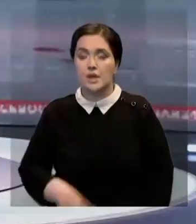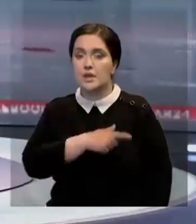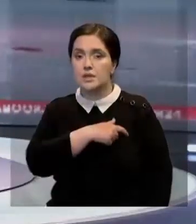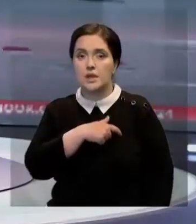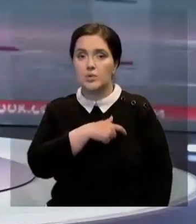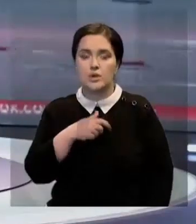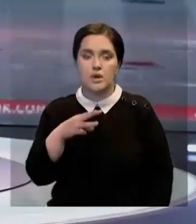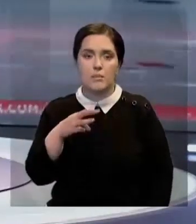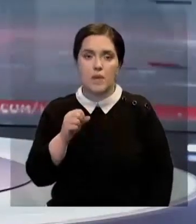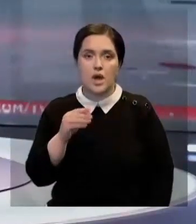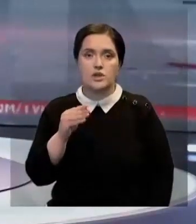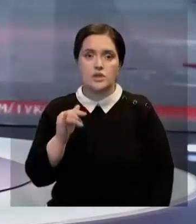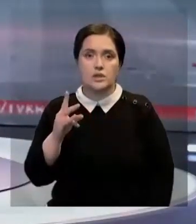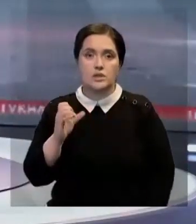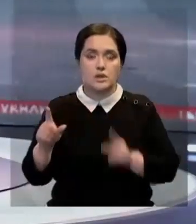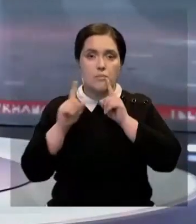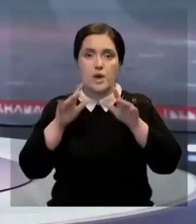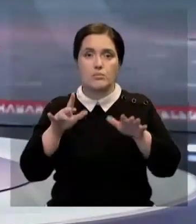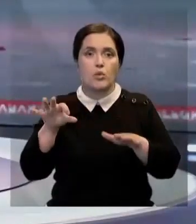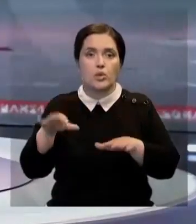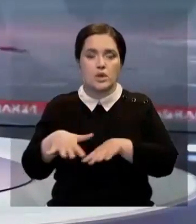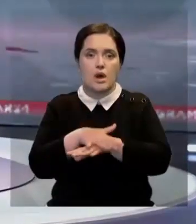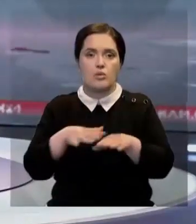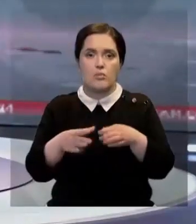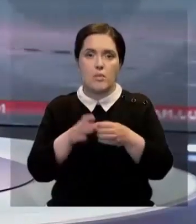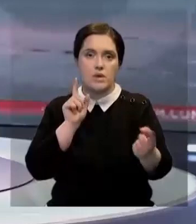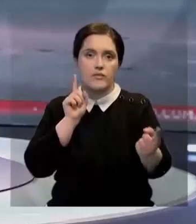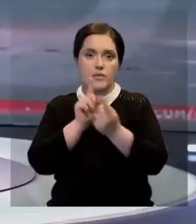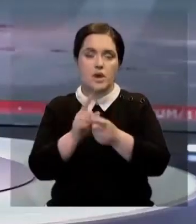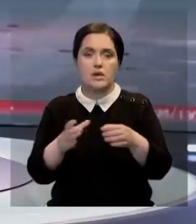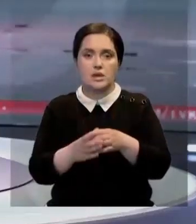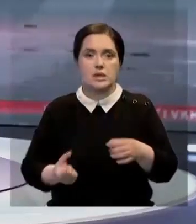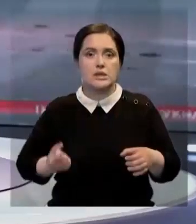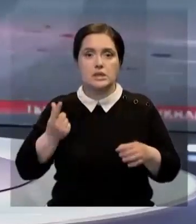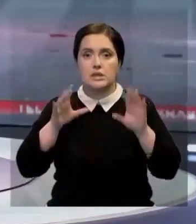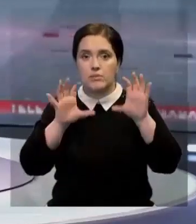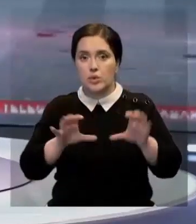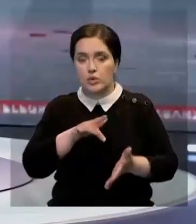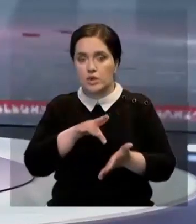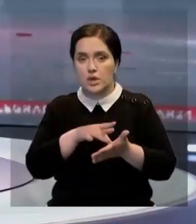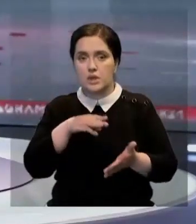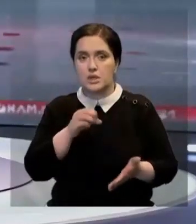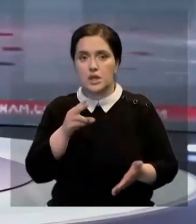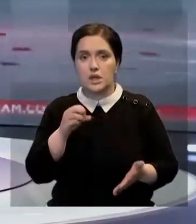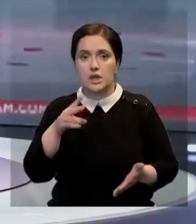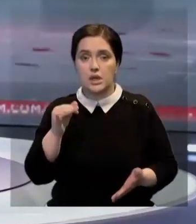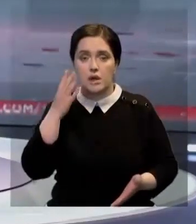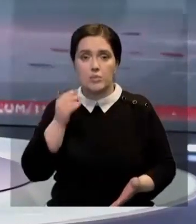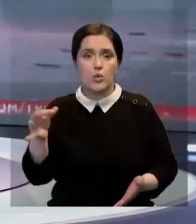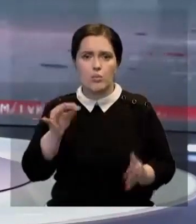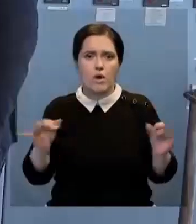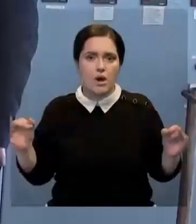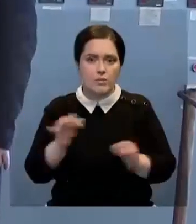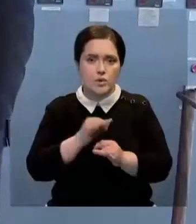Депутаты Мажилиса парламента от Народной партии сегодня встретились с коллективами нескольких предприятий города Текеле, Алматинской области. Они обсудили